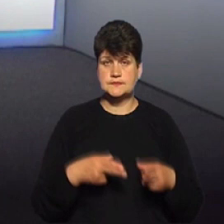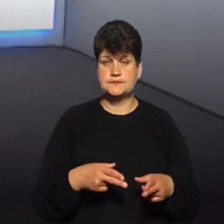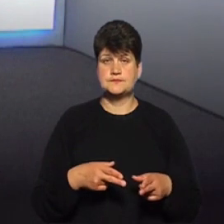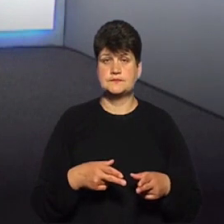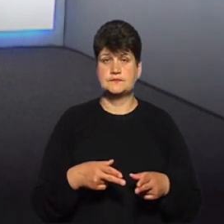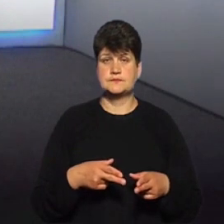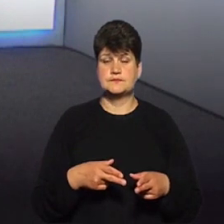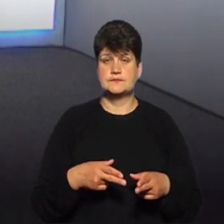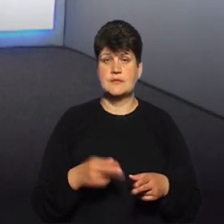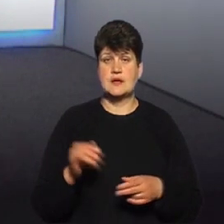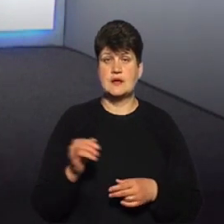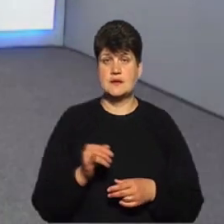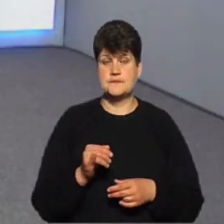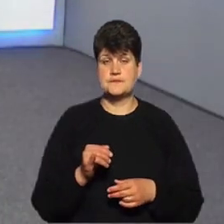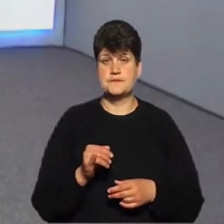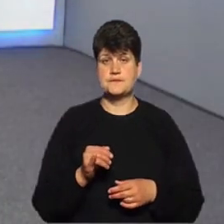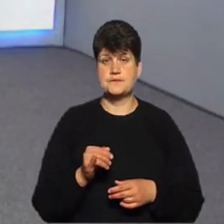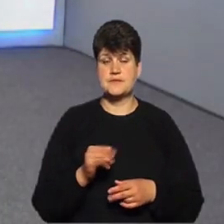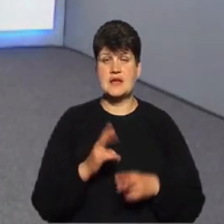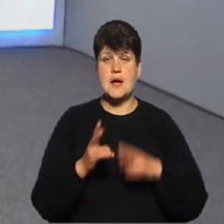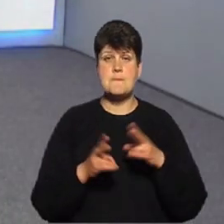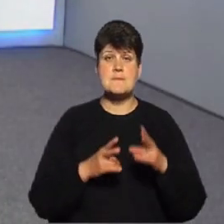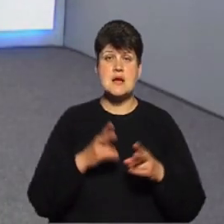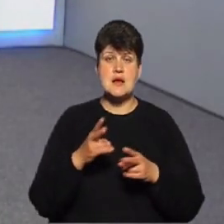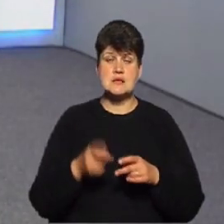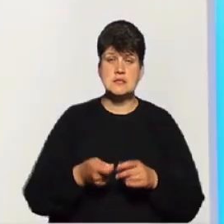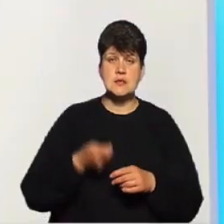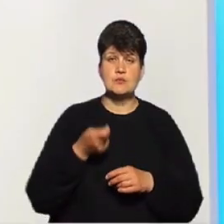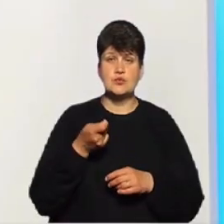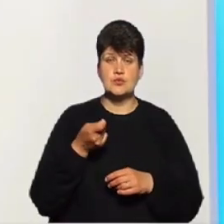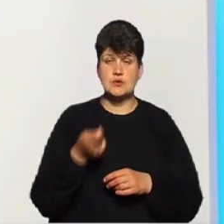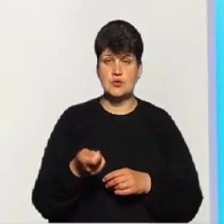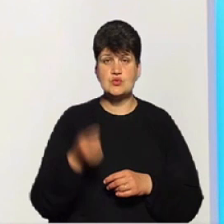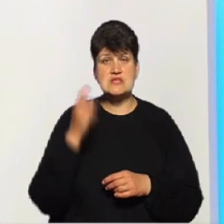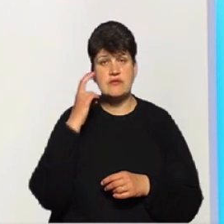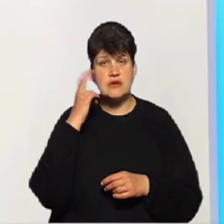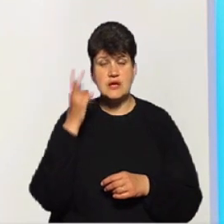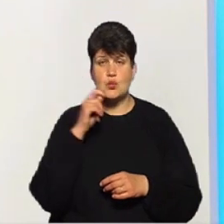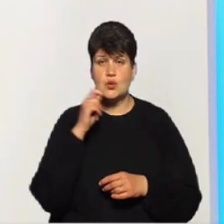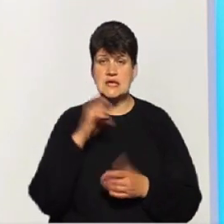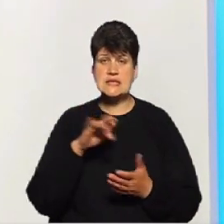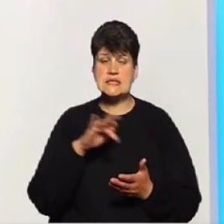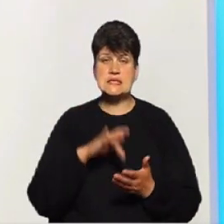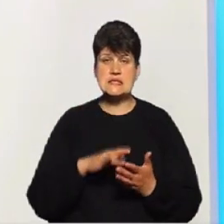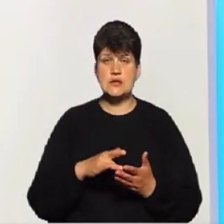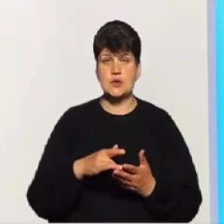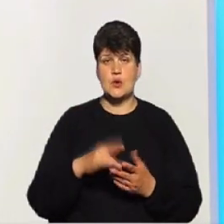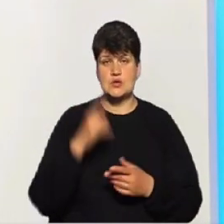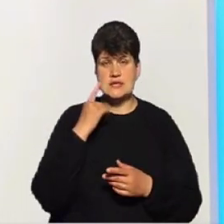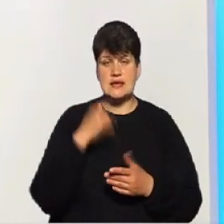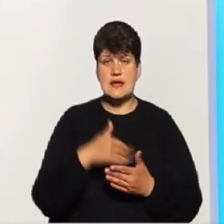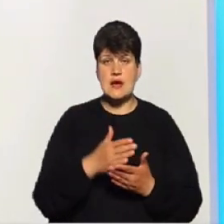І апеляції подаються безпосередньо в Київ, в Український центр оцінювання якості освіти, тому